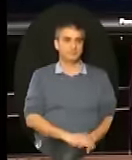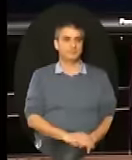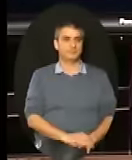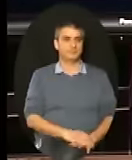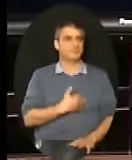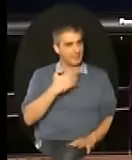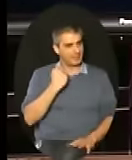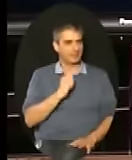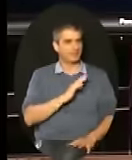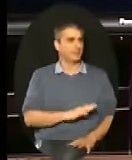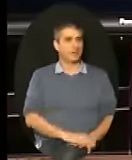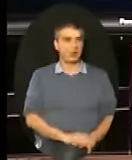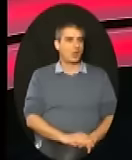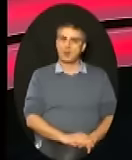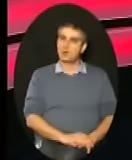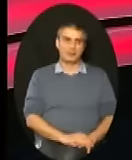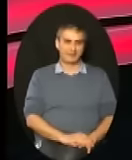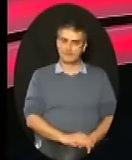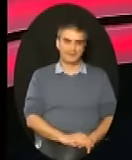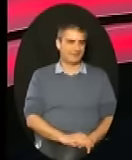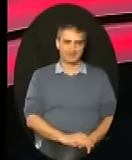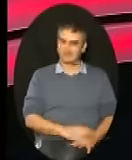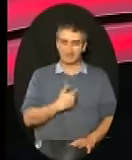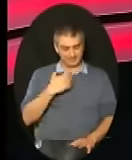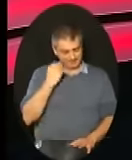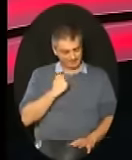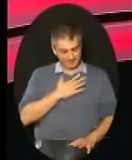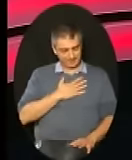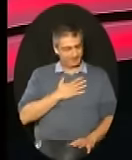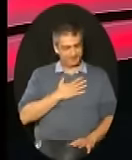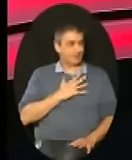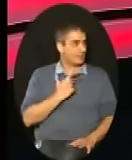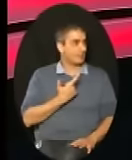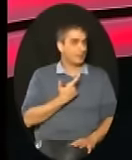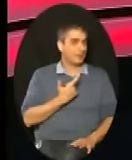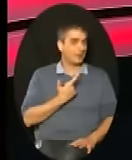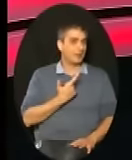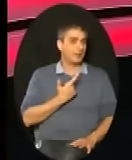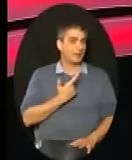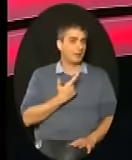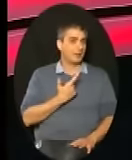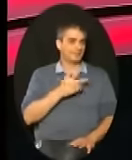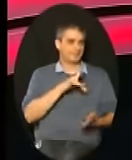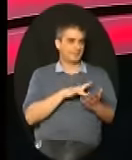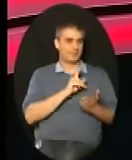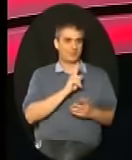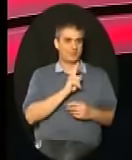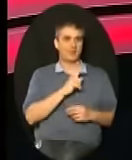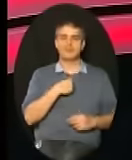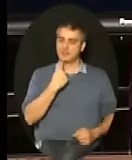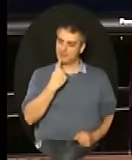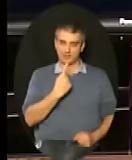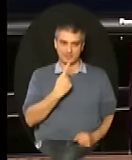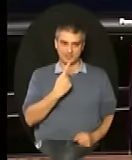אתאפק. לא, למה? לא, לא, לא, זהו שאני אתאפק, לא. למה? לא, זה, אני אתאפק. זה המקום דווקא לא לשמור. אבל אני אומר את